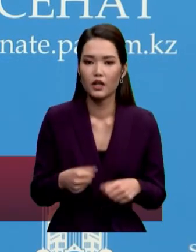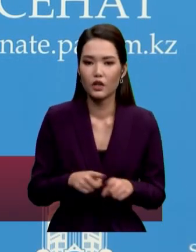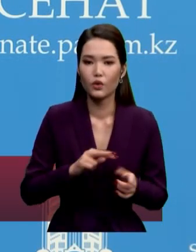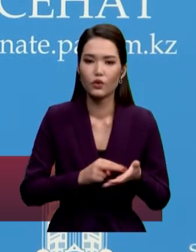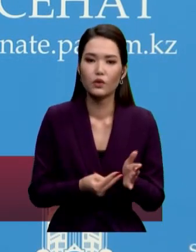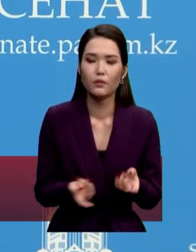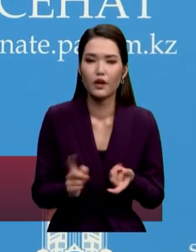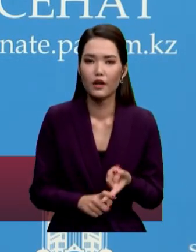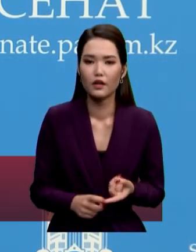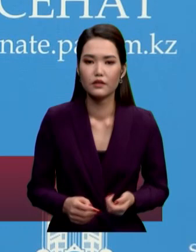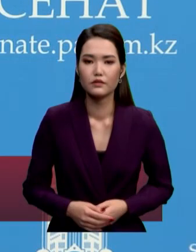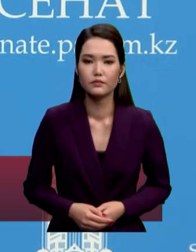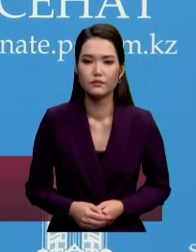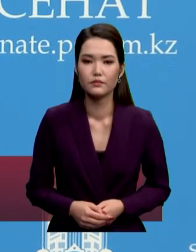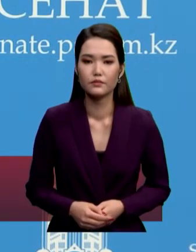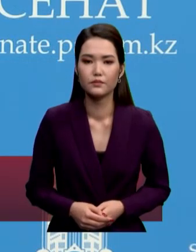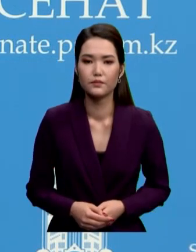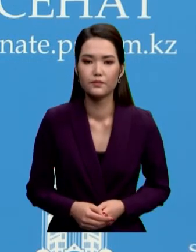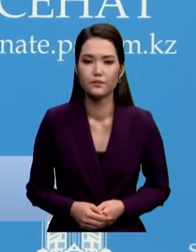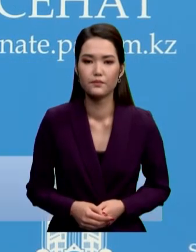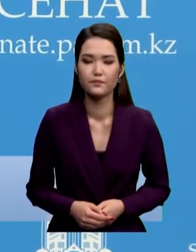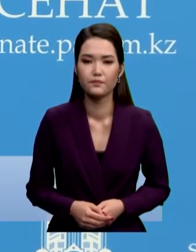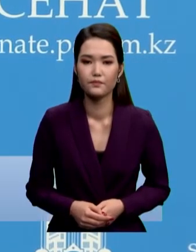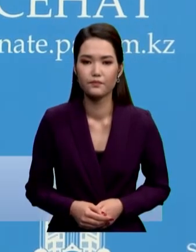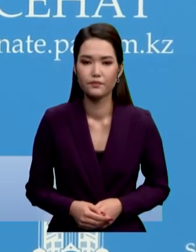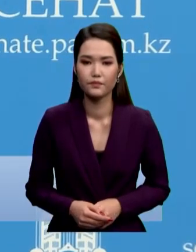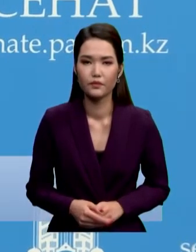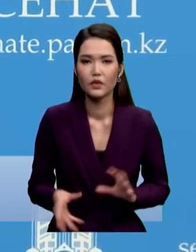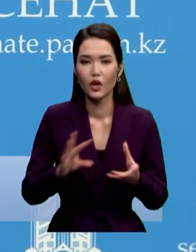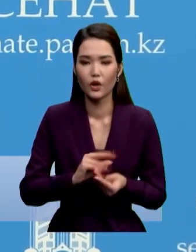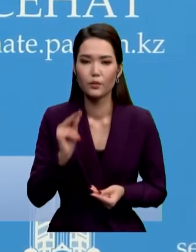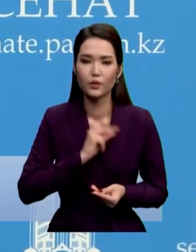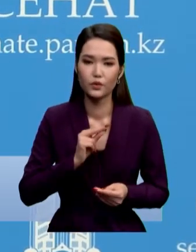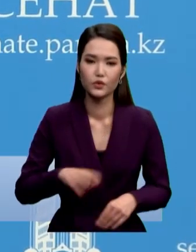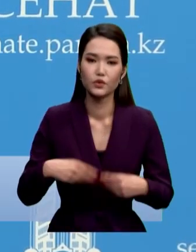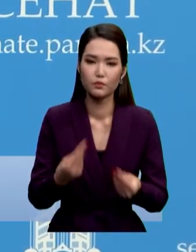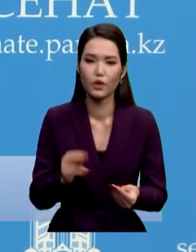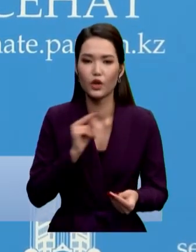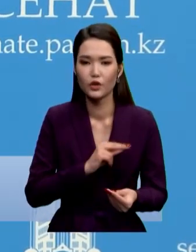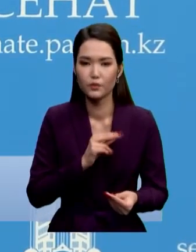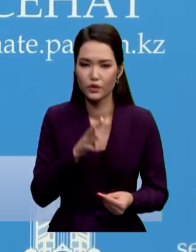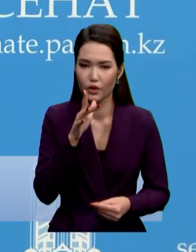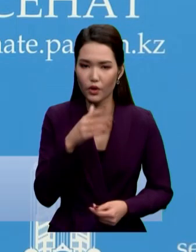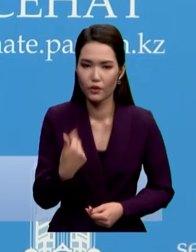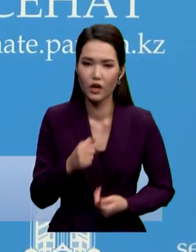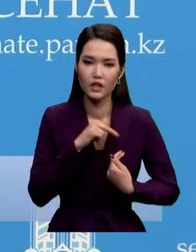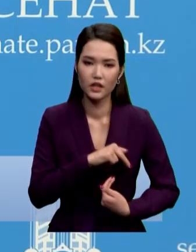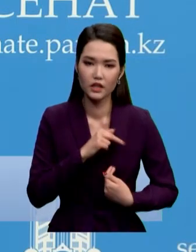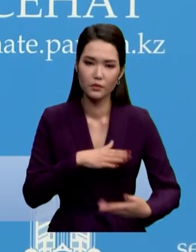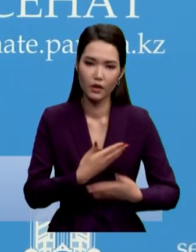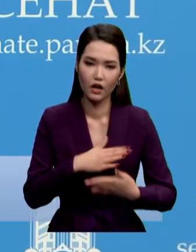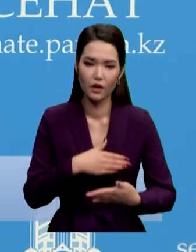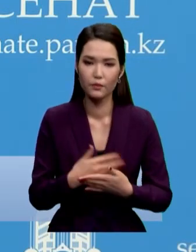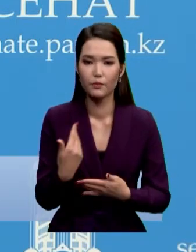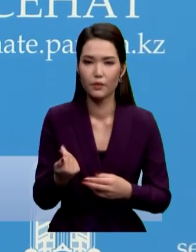жоспарда бар ма? Өте жақсы сұрақ. Жалпы жұмыс беруші мен жұмыскердің ортасындағы еңбек қарым-қатынастары,